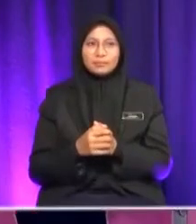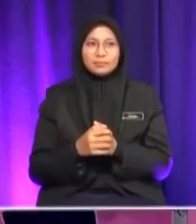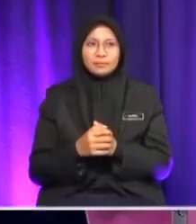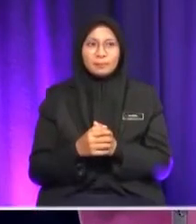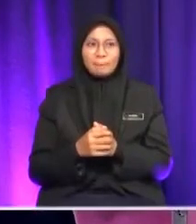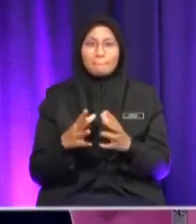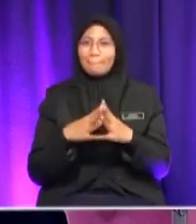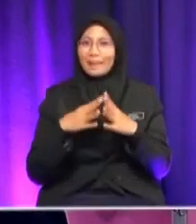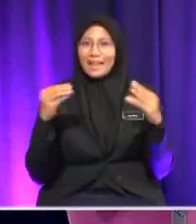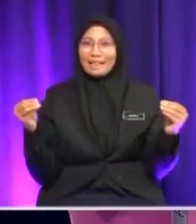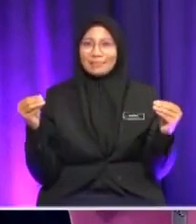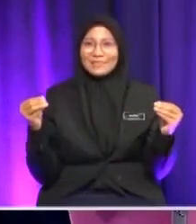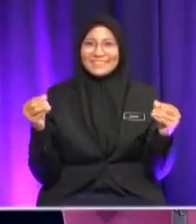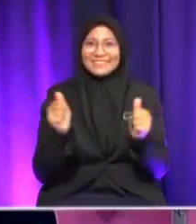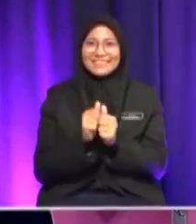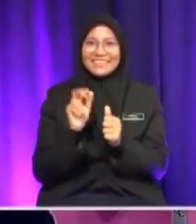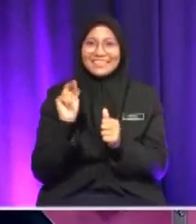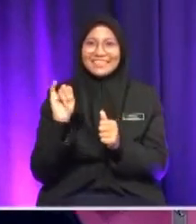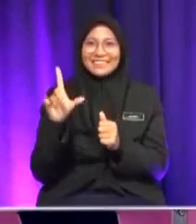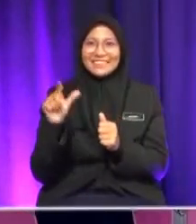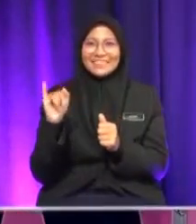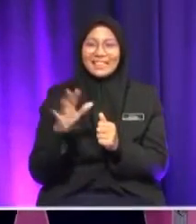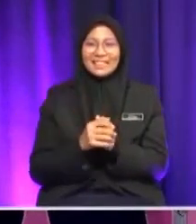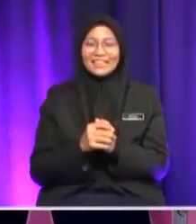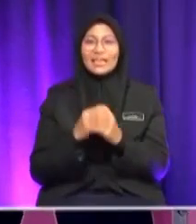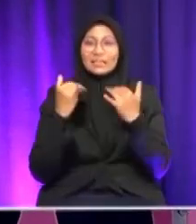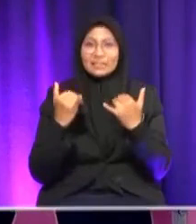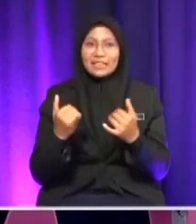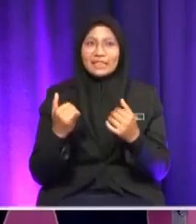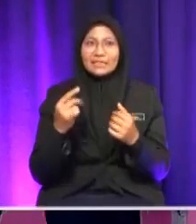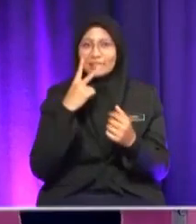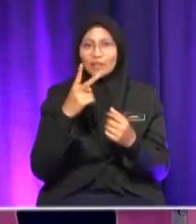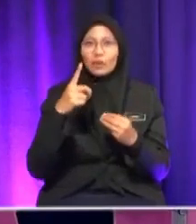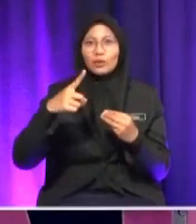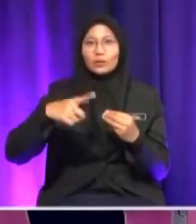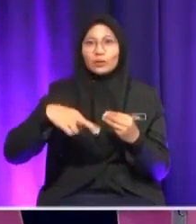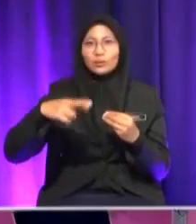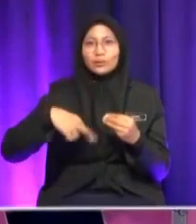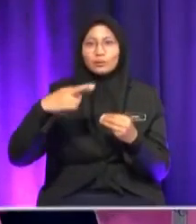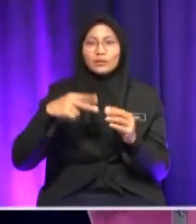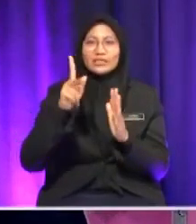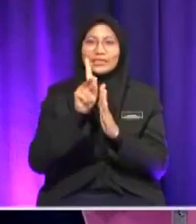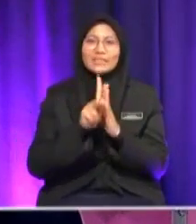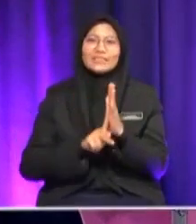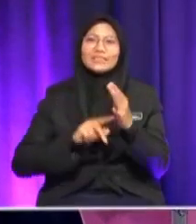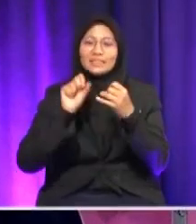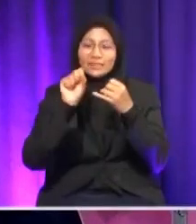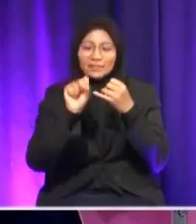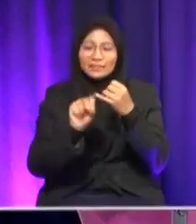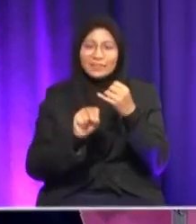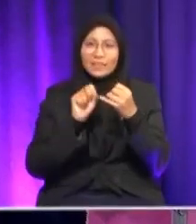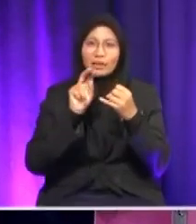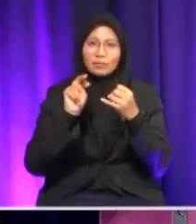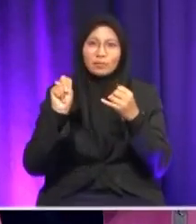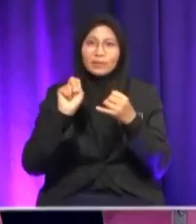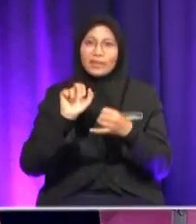dah selesai dengan nilai UU. Mari kita lihat secara kesimpulan. Sebelum cikgu membuat kesimpulan, mari